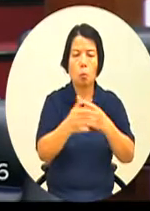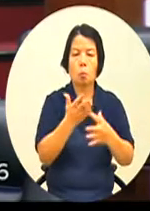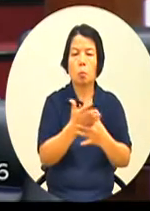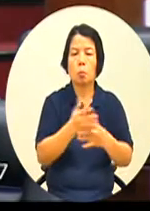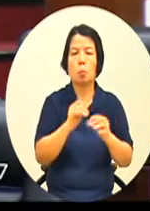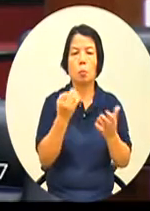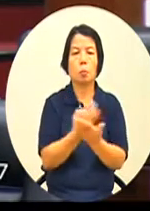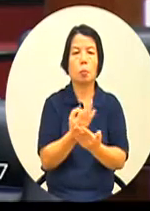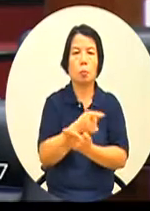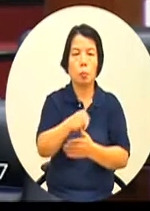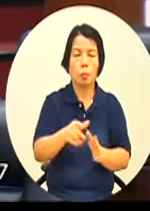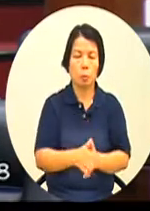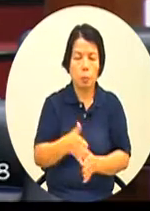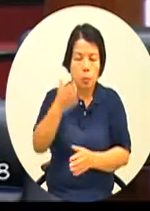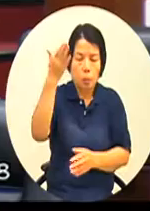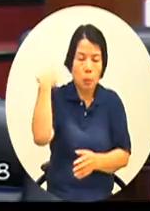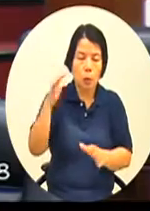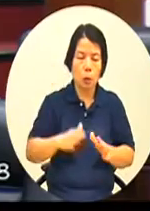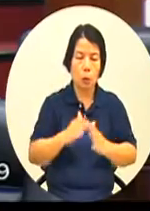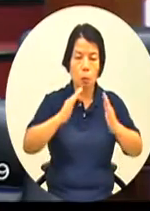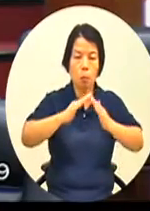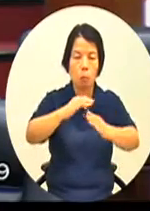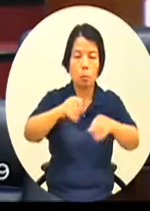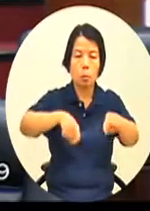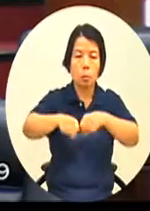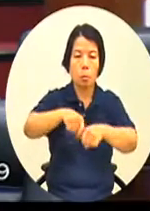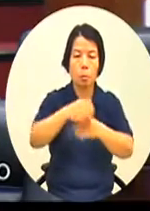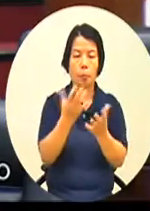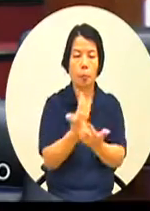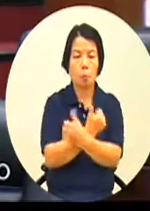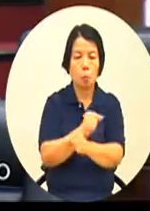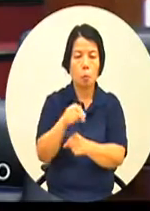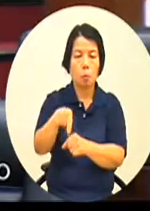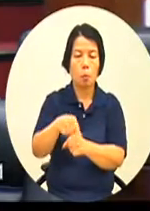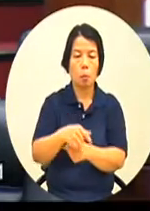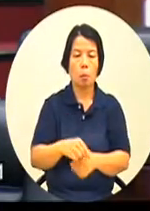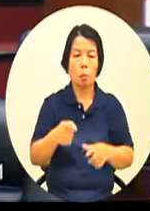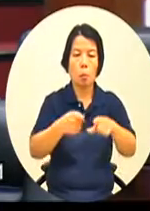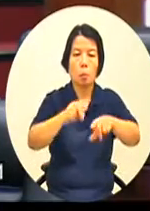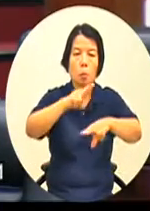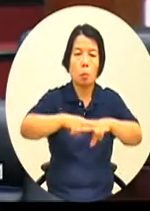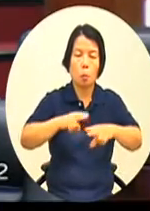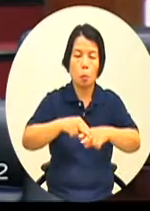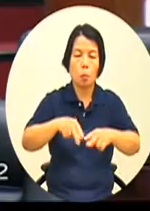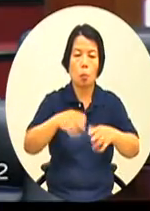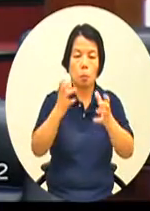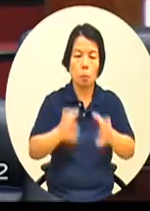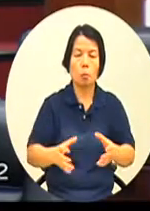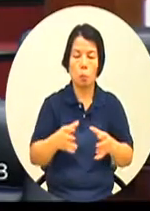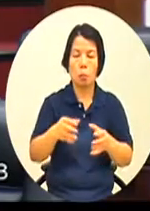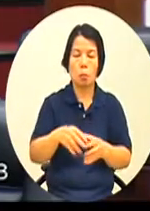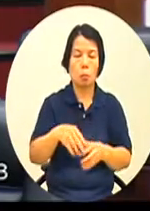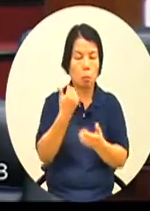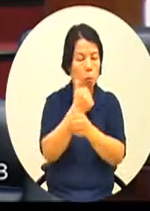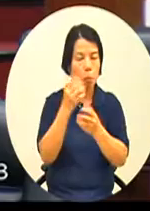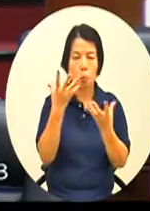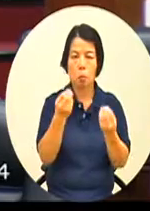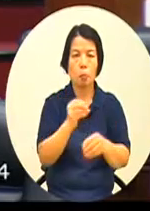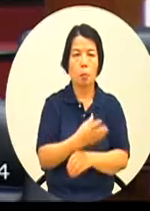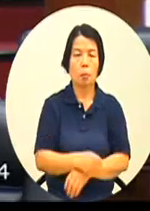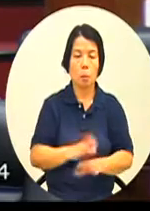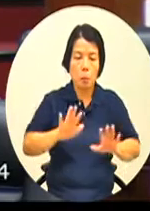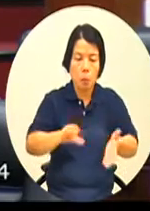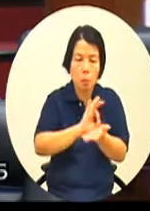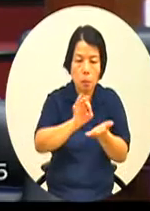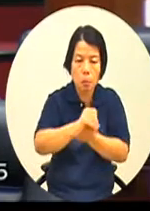这个都市计划并没有考量这些公共的设施，那在这部分把既有低度使用的这